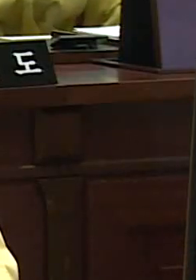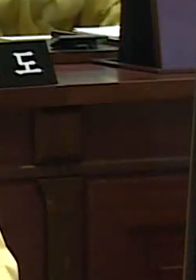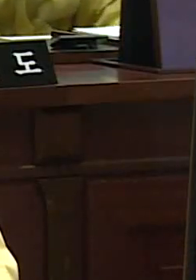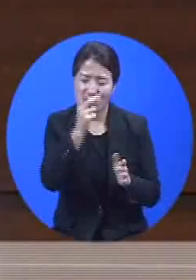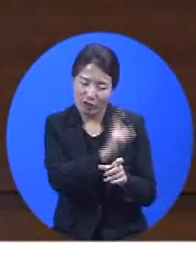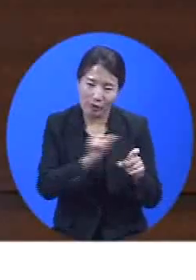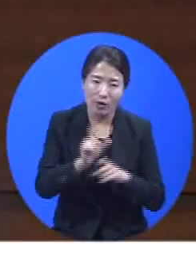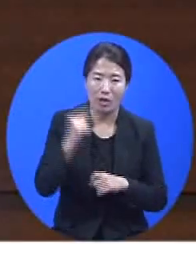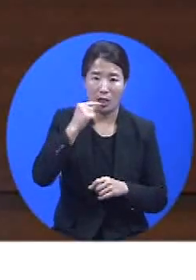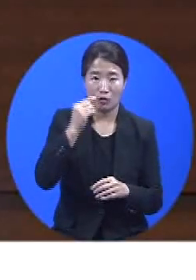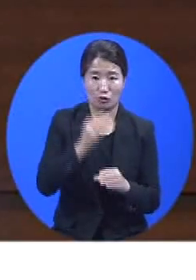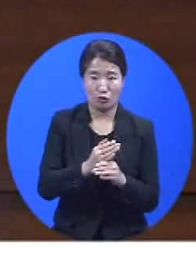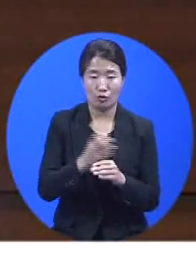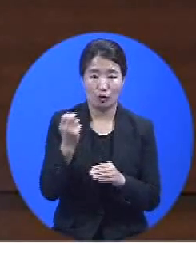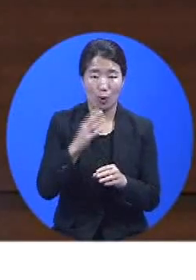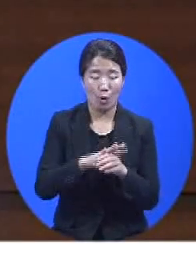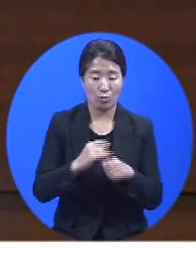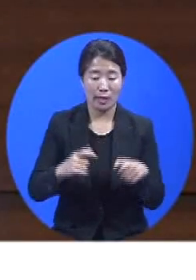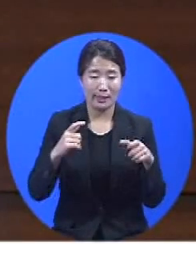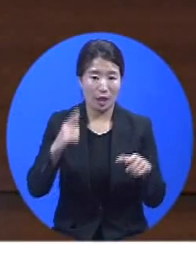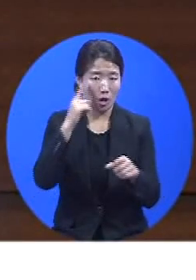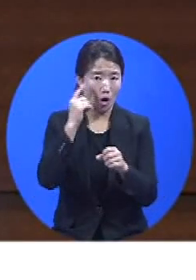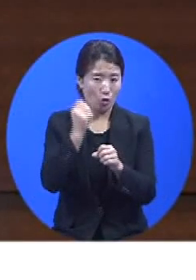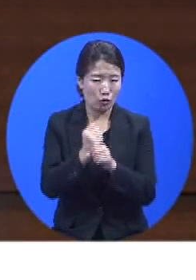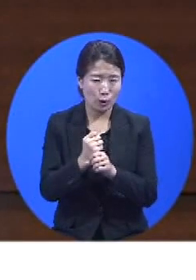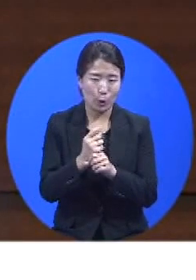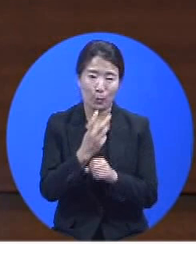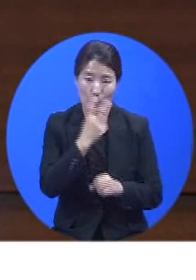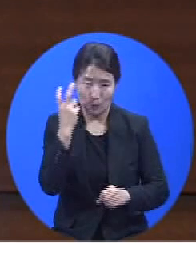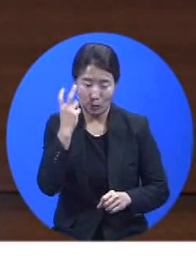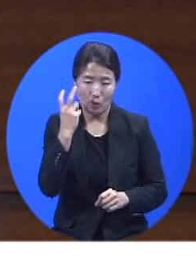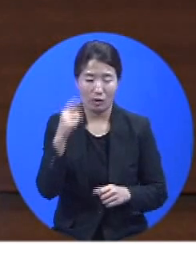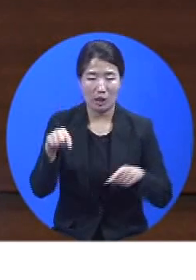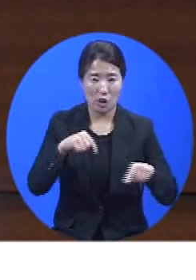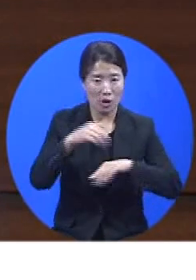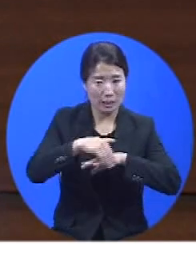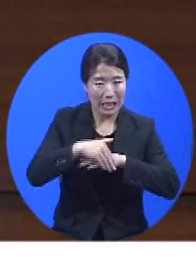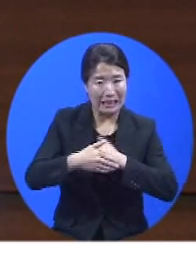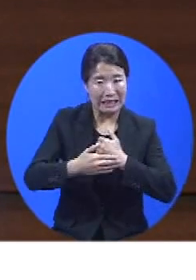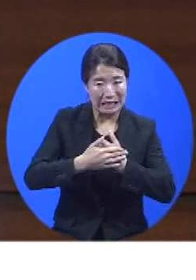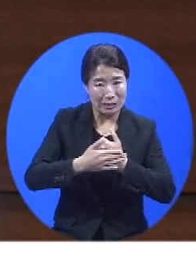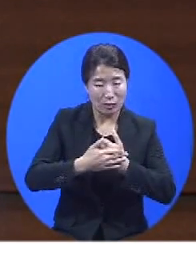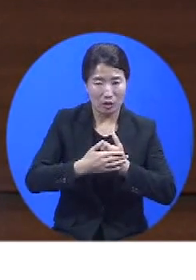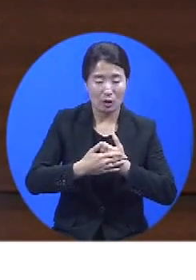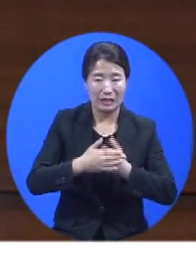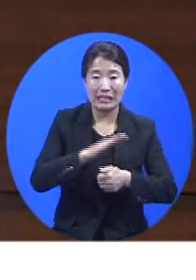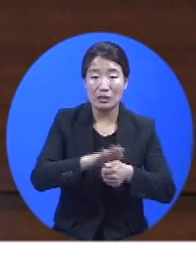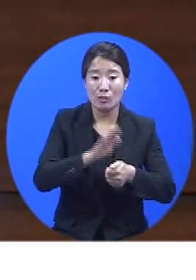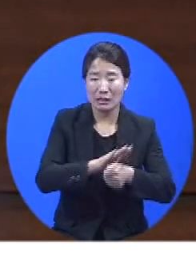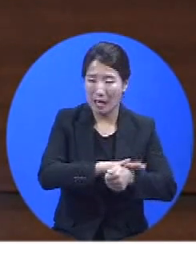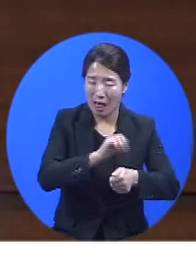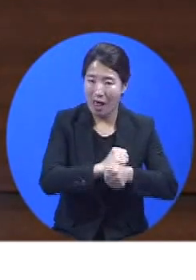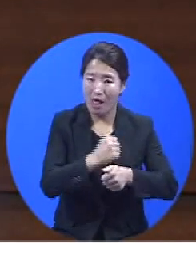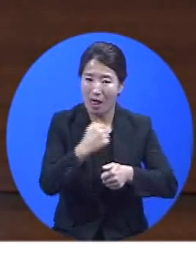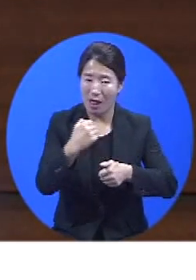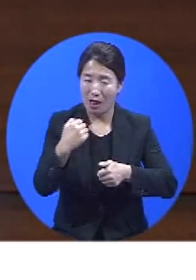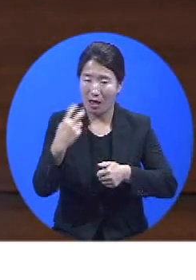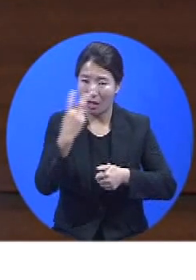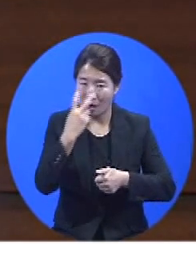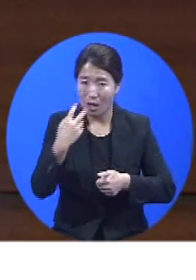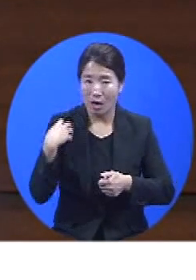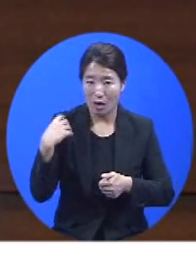밝혔습니다. 경북에 대한 연구 내실화와 정책적 지원 기능을 강화하기에